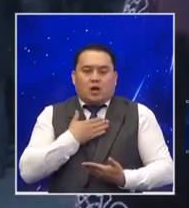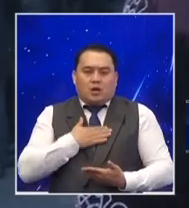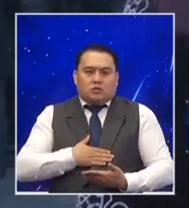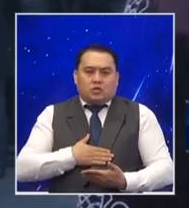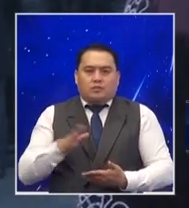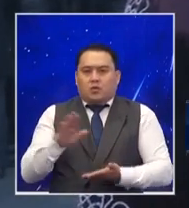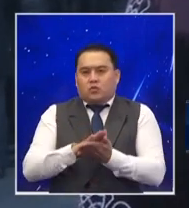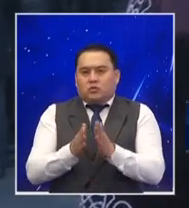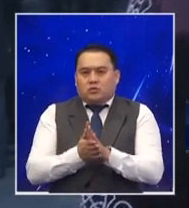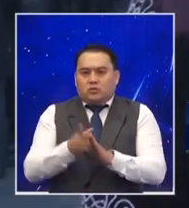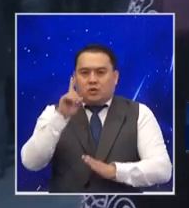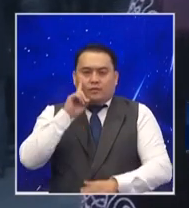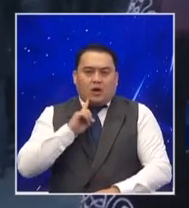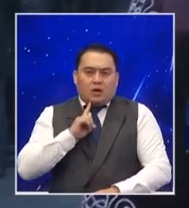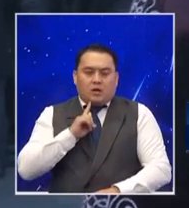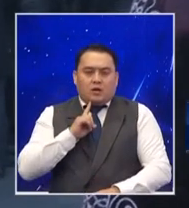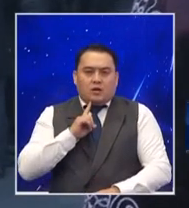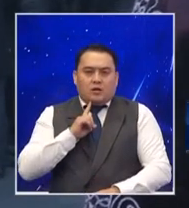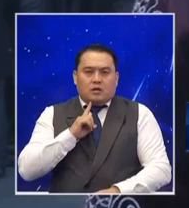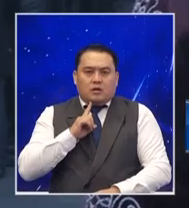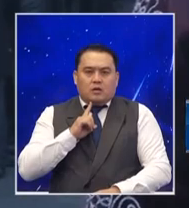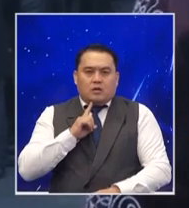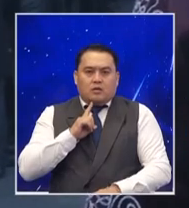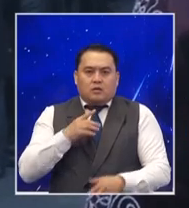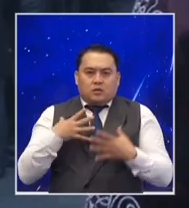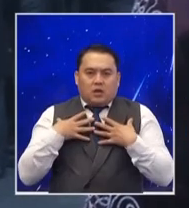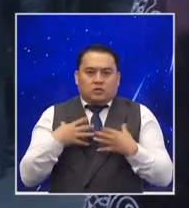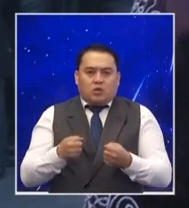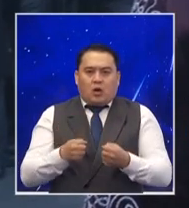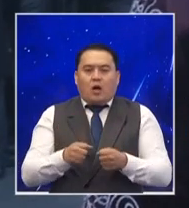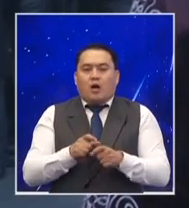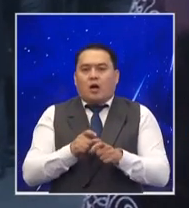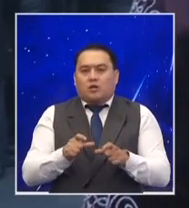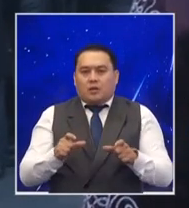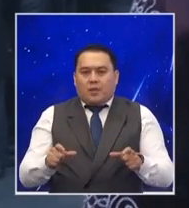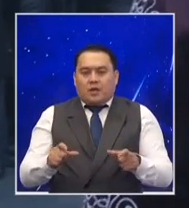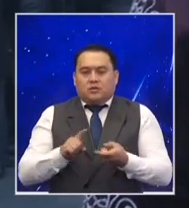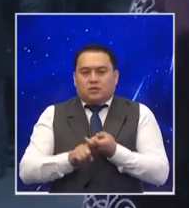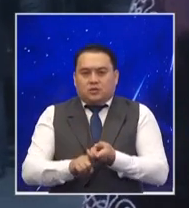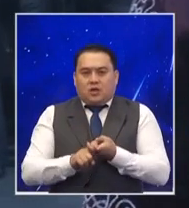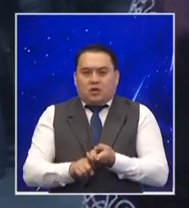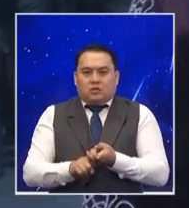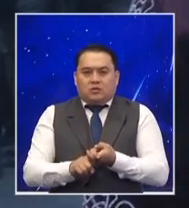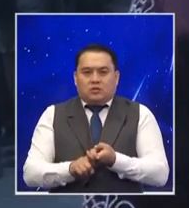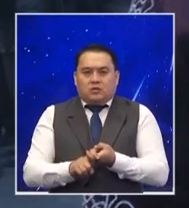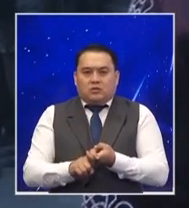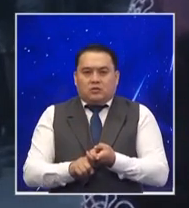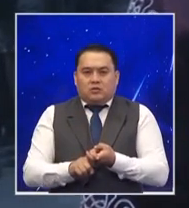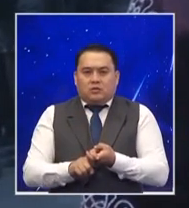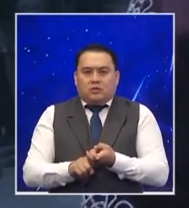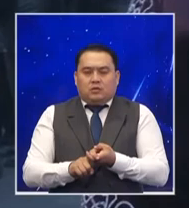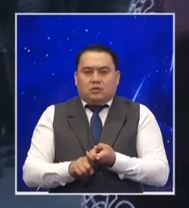қазіргі жағдайға байланысты енді осы көп нәрселер денсаулықтың адамның денсаулығына байланысты ғой, денсаулық зор байлық